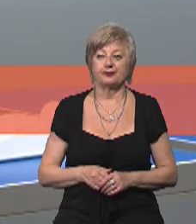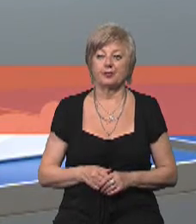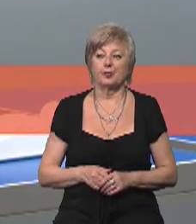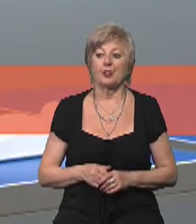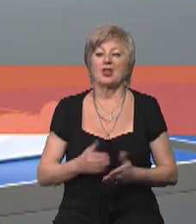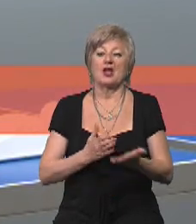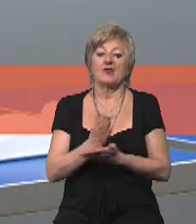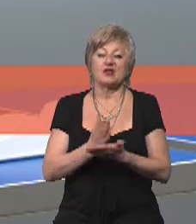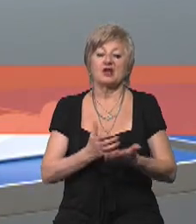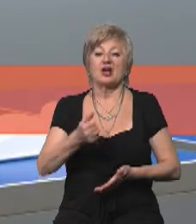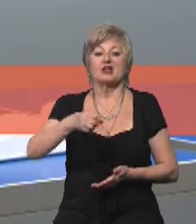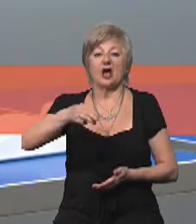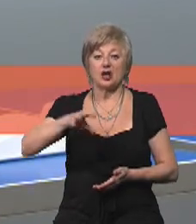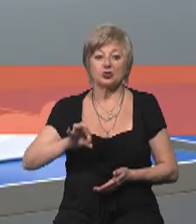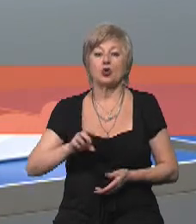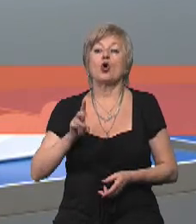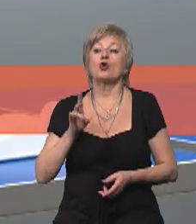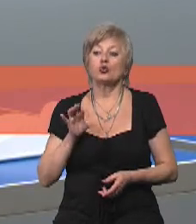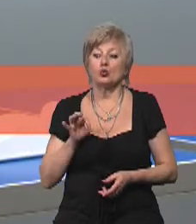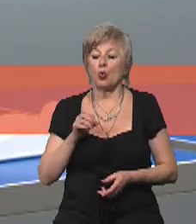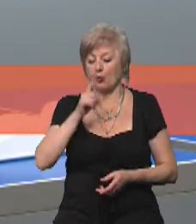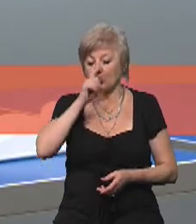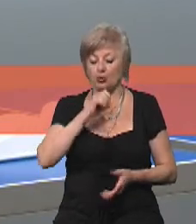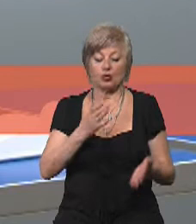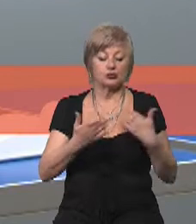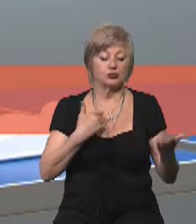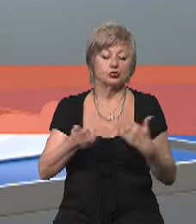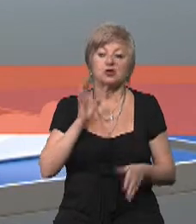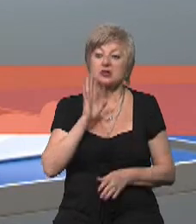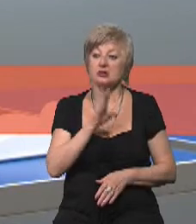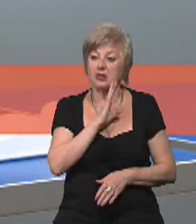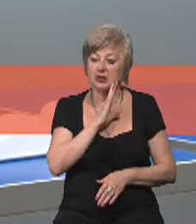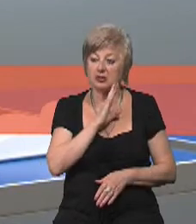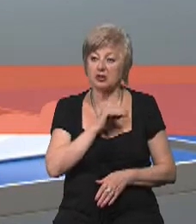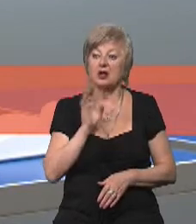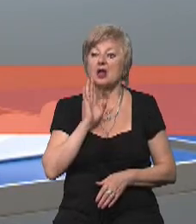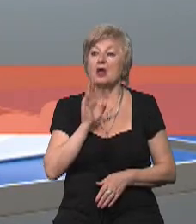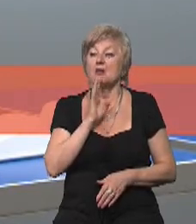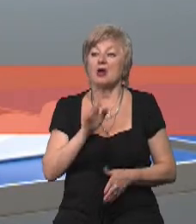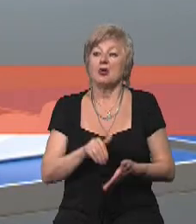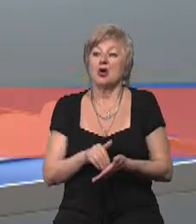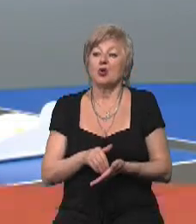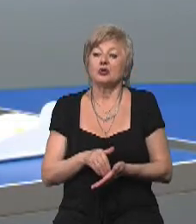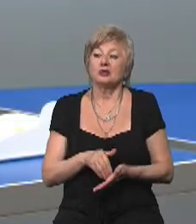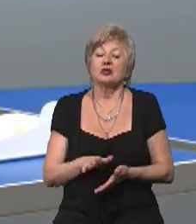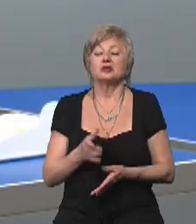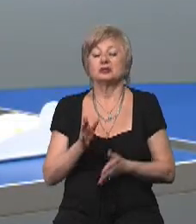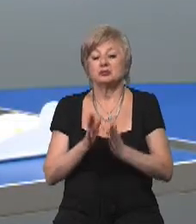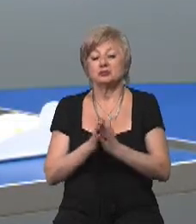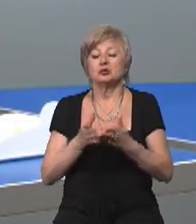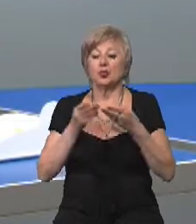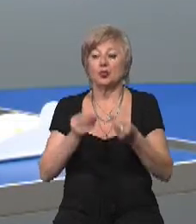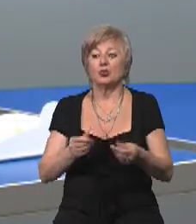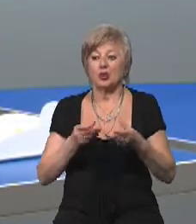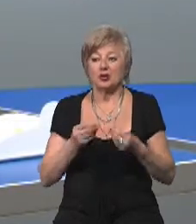ветеран АТО, але він дуже поводиться погано з матір'ю. І вона відмовилася, хоча я з нею розмовляла і казала,